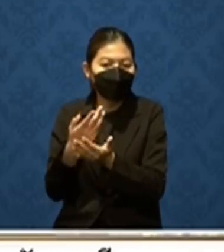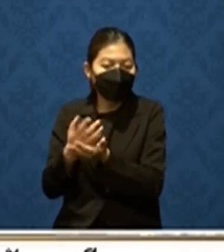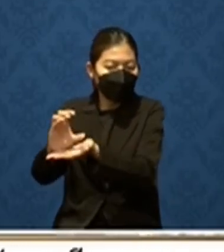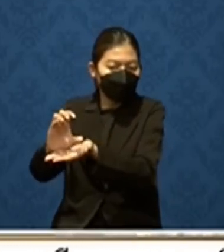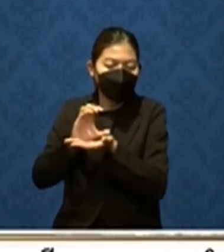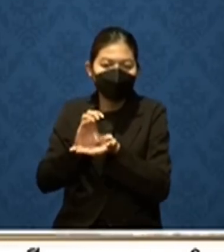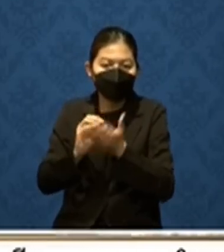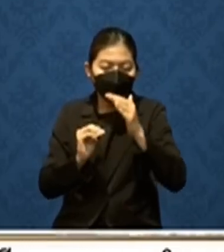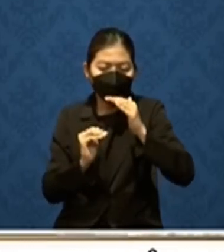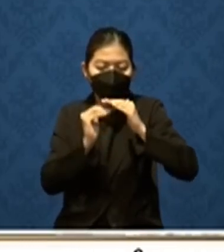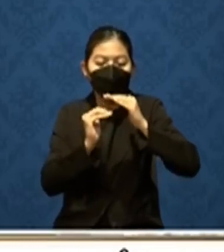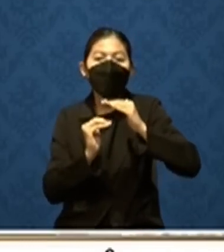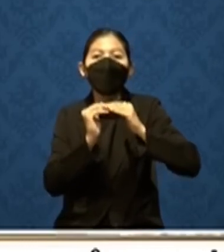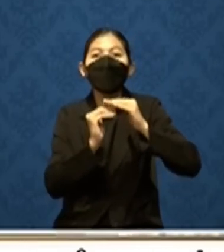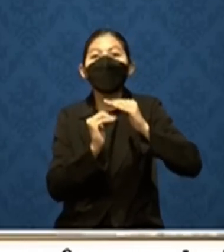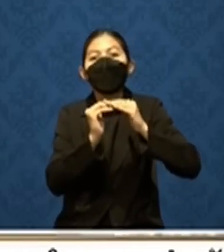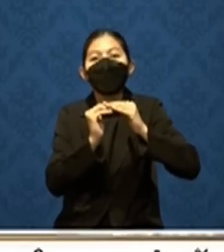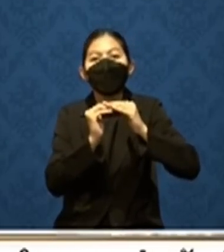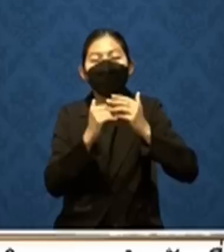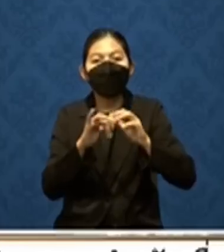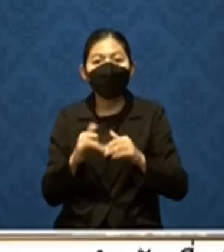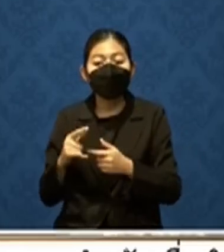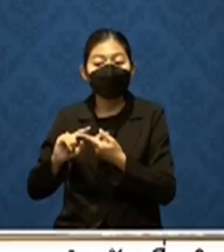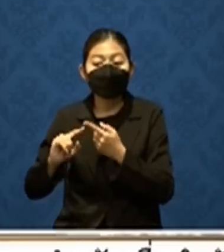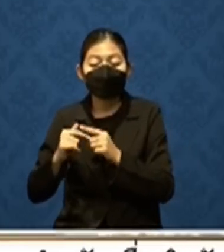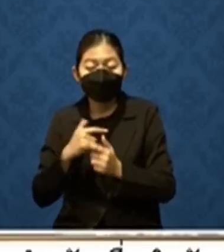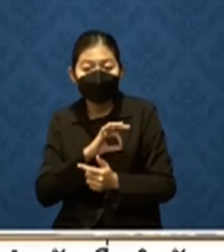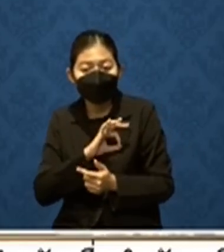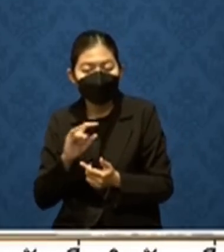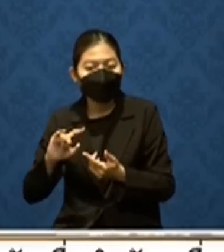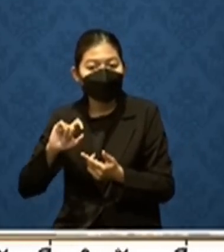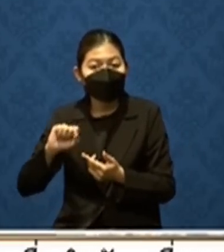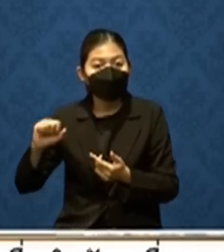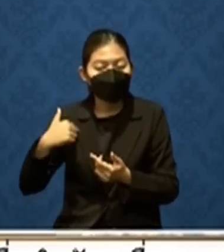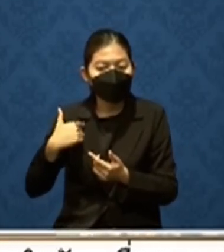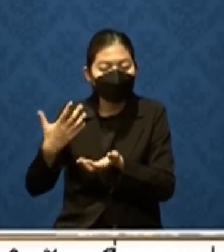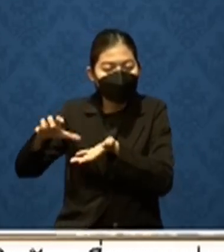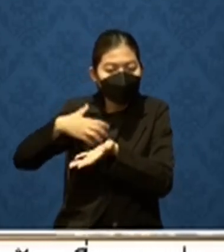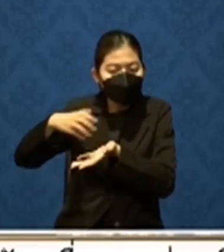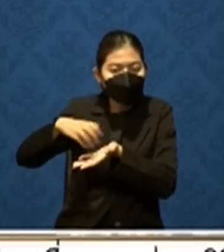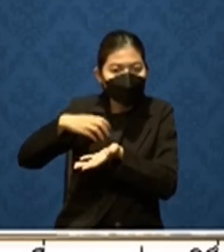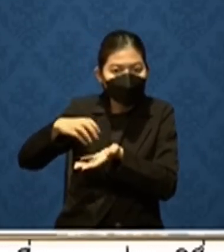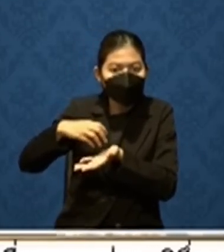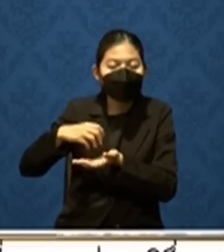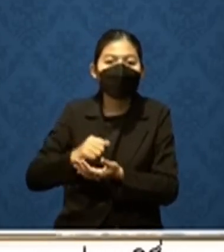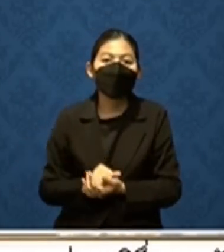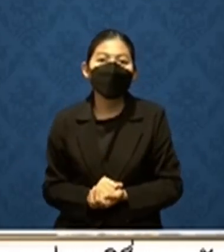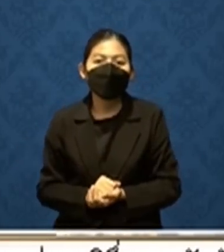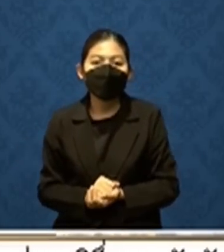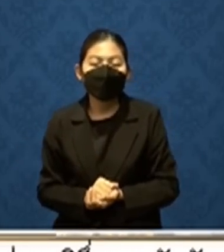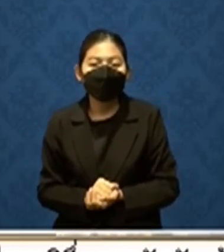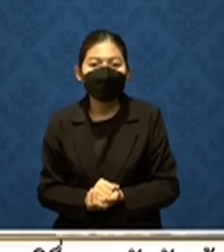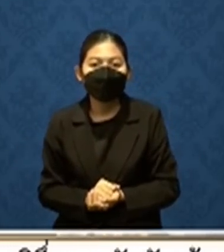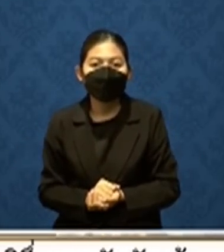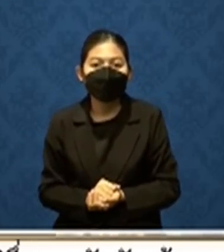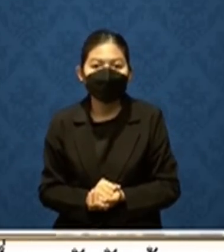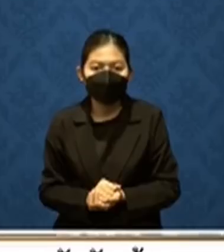กับเต็มไปทางทุกปีจะมีเพื่อนสมาชิกมาบอกเรื่องของวินัยการเงินการคลังมีแต่ชี่สำคัญถ้า